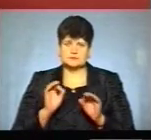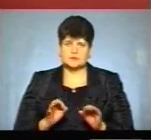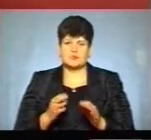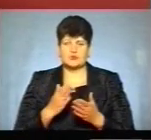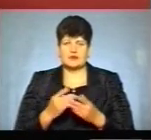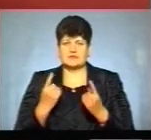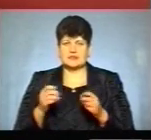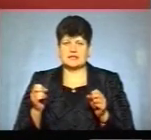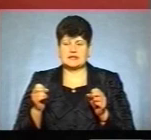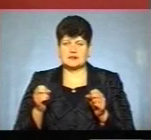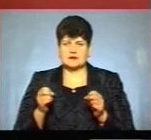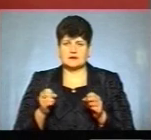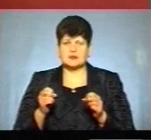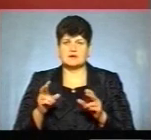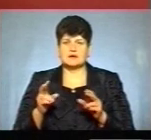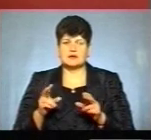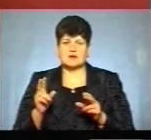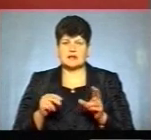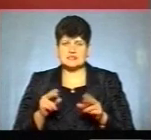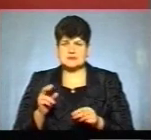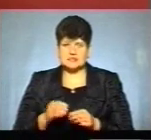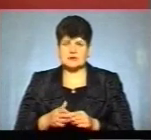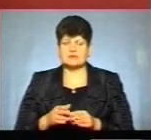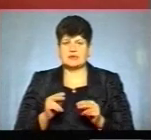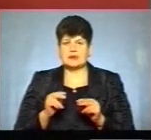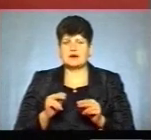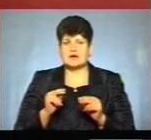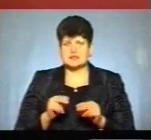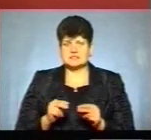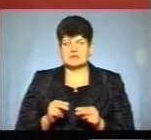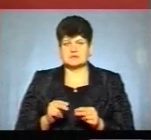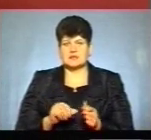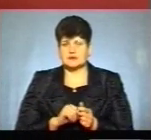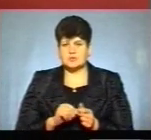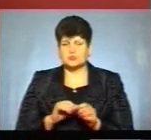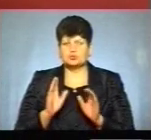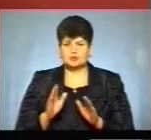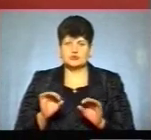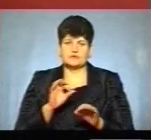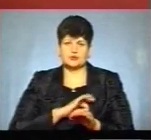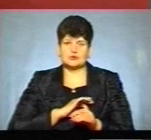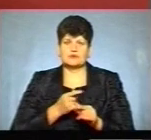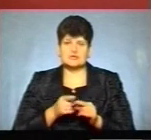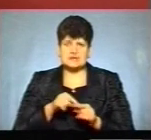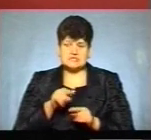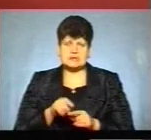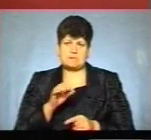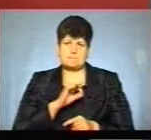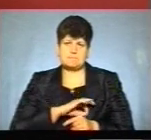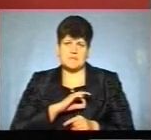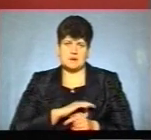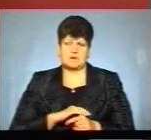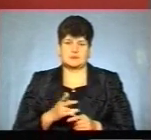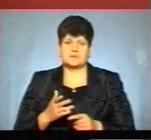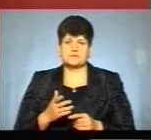ризики від легалізації лікувального канабісу з тим, що будуть використовуватися ці препарати як зловживання?